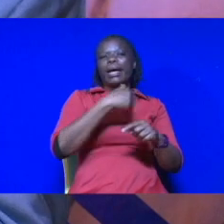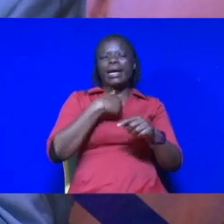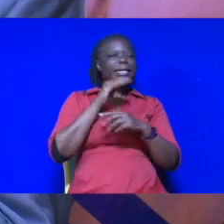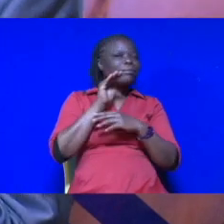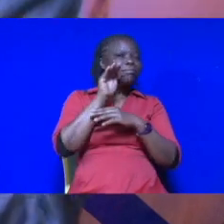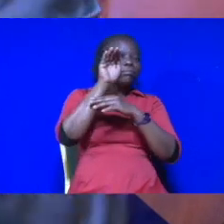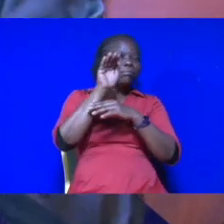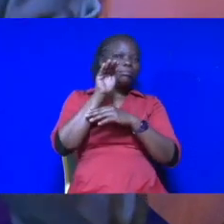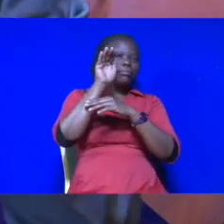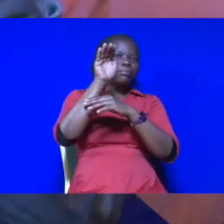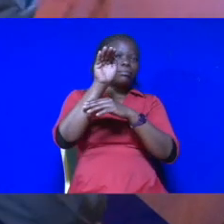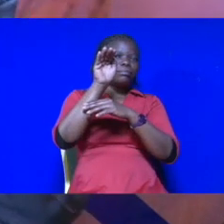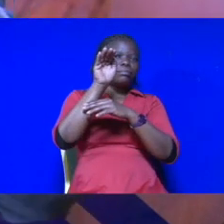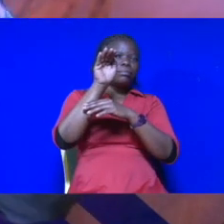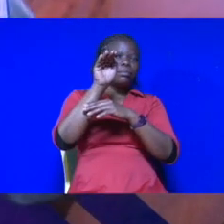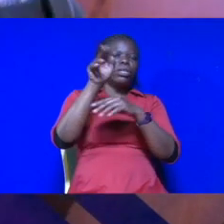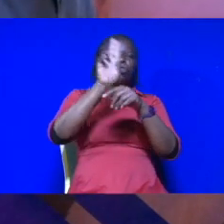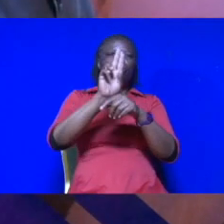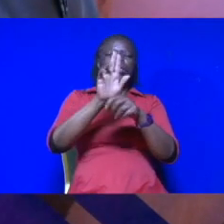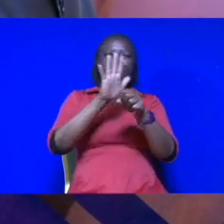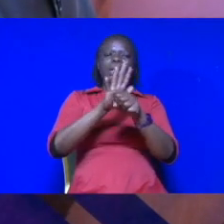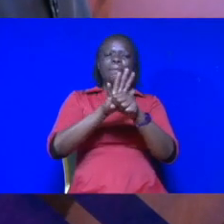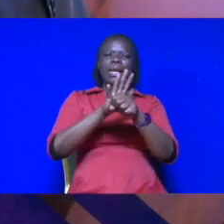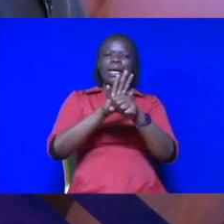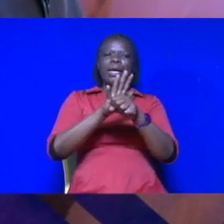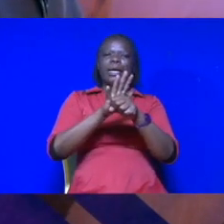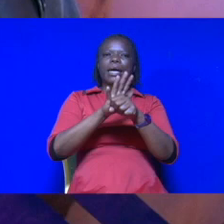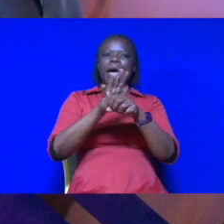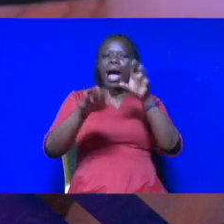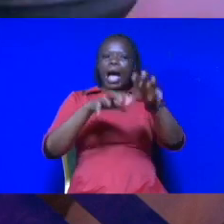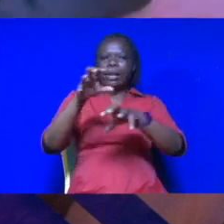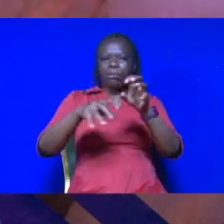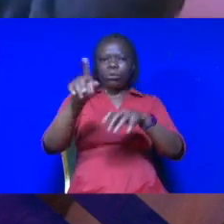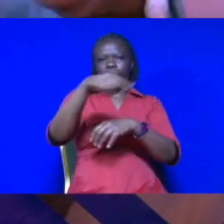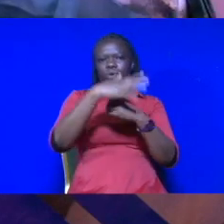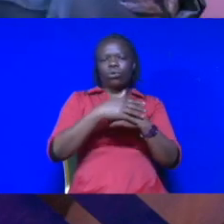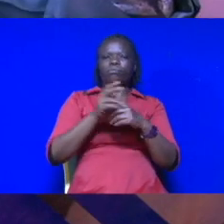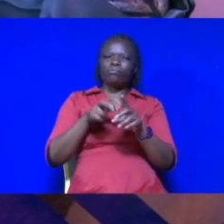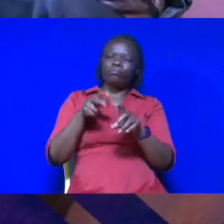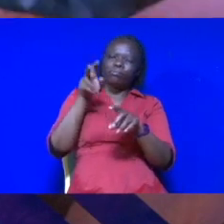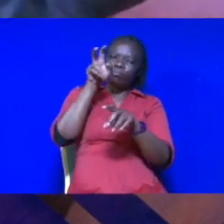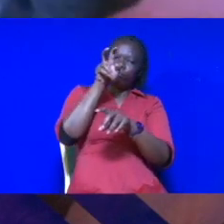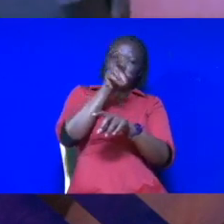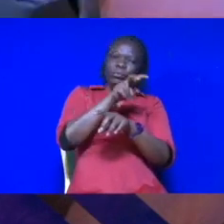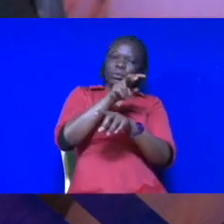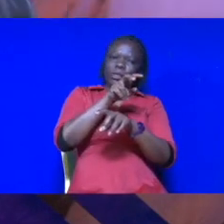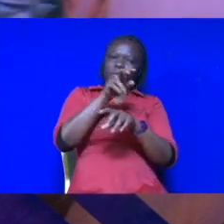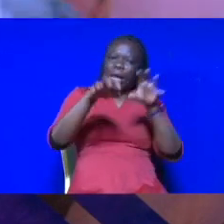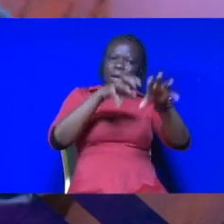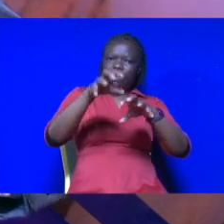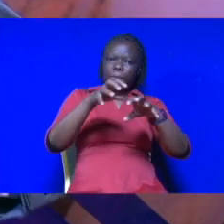ngamia. Alikimbia, alitumia wanyama kukimbia. Alikaa juu ya mnyama, akakimbia ili